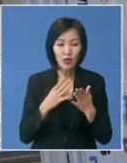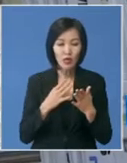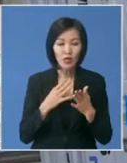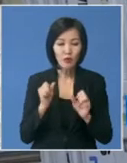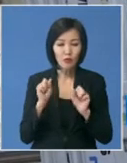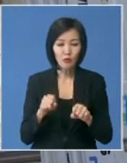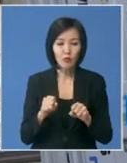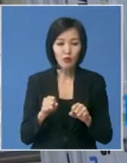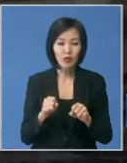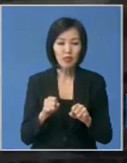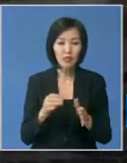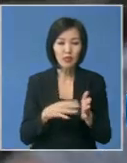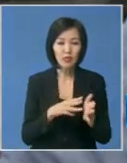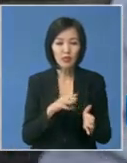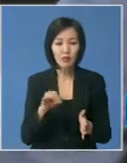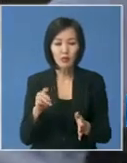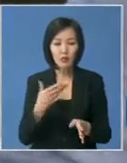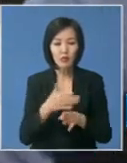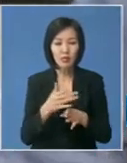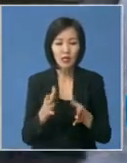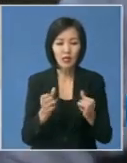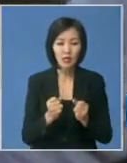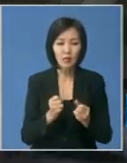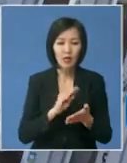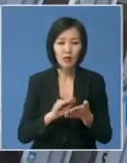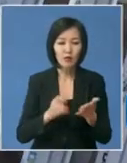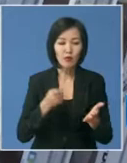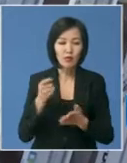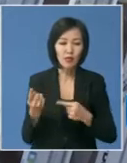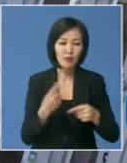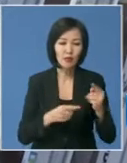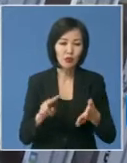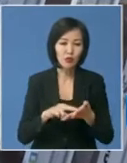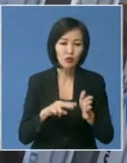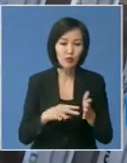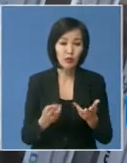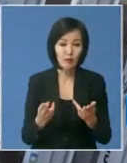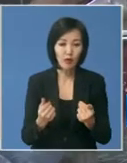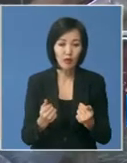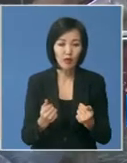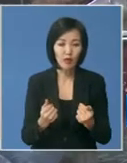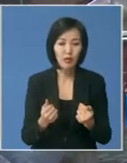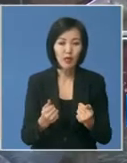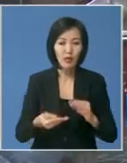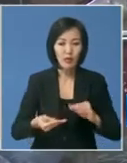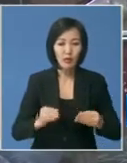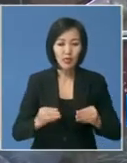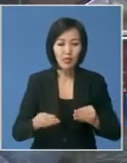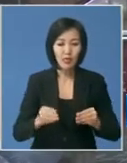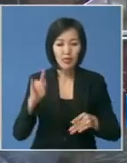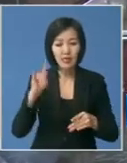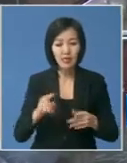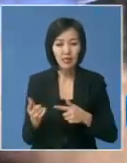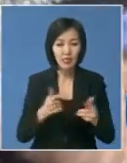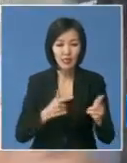миллион теңге көлемінде несие алуға өтініш білдірген. Бизнес жоспары мақұлданып, қазанның басында пластикалық терезе дайындайтын цех ашыпты. Қазір